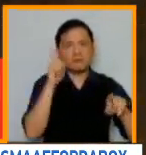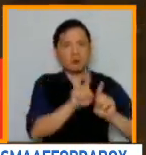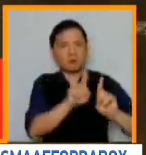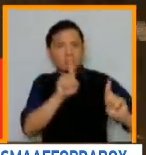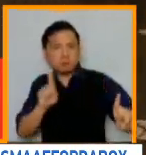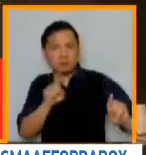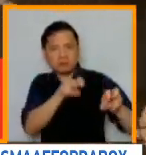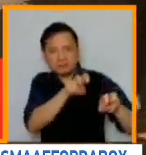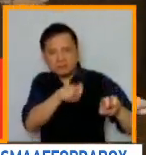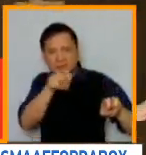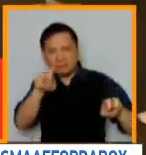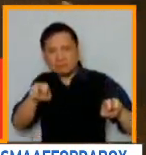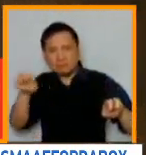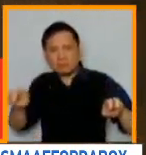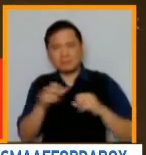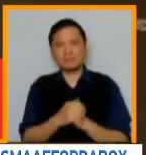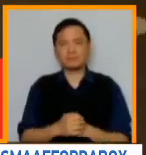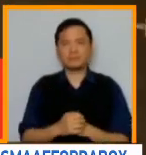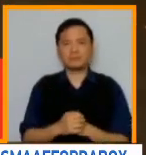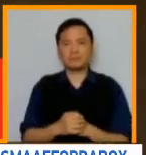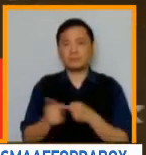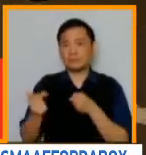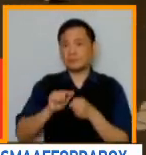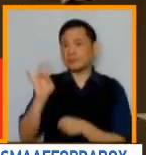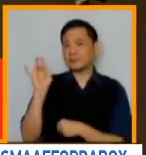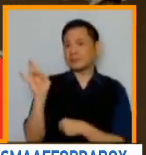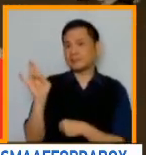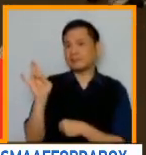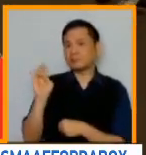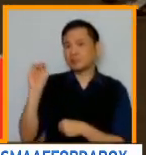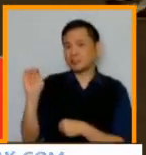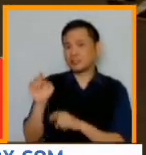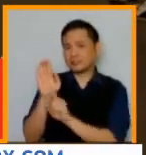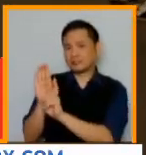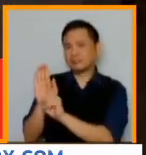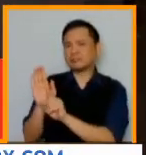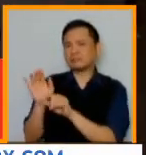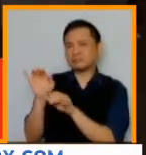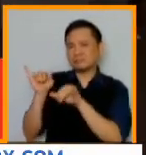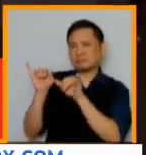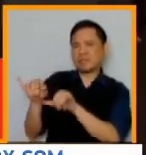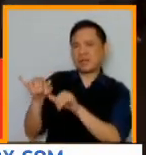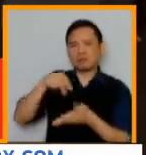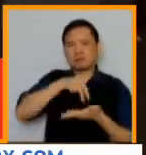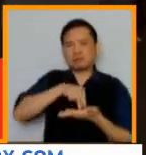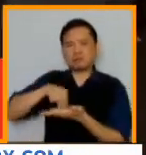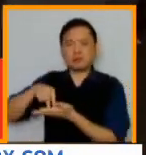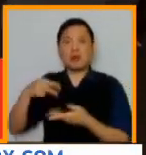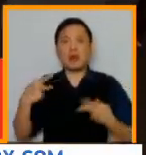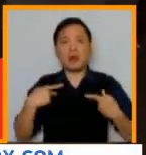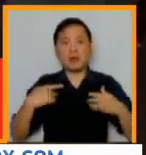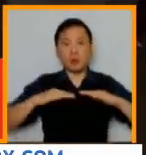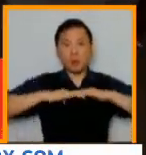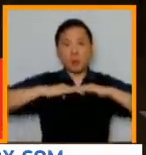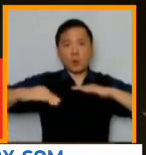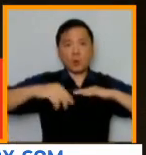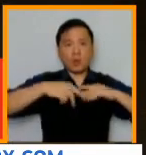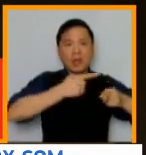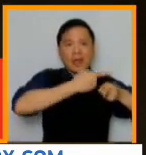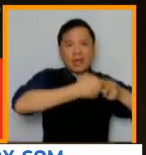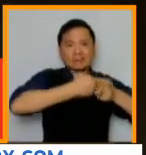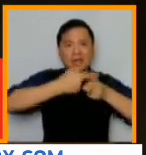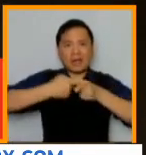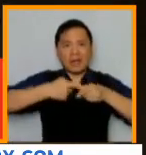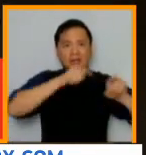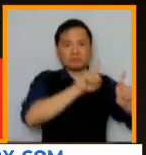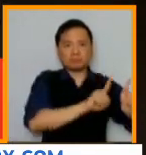75% naman ang pwede sa labas, kung saan may mga parolo between na nakaguhit sa kalsada, kung saan tatayo ang mga hindi nakapasok. Pwede